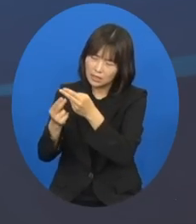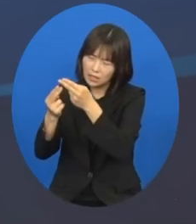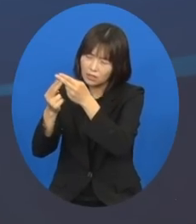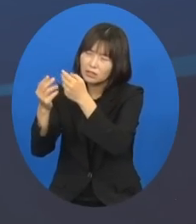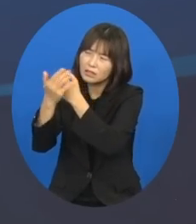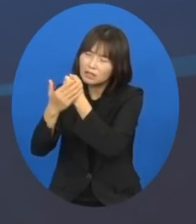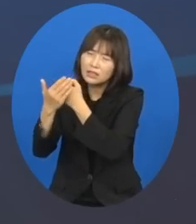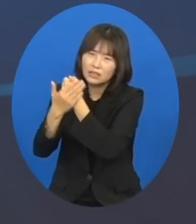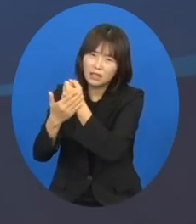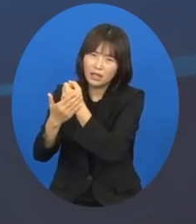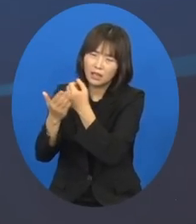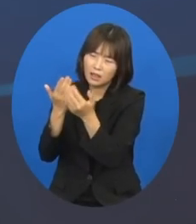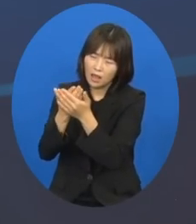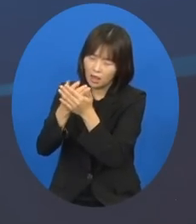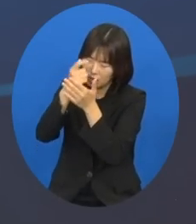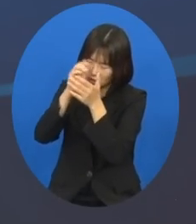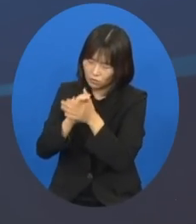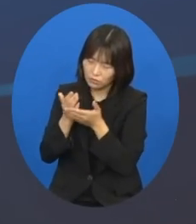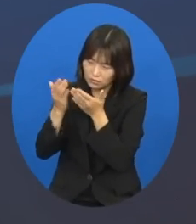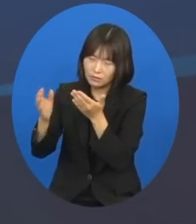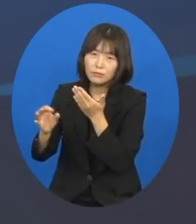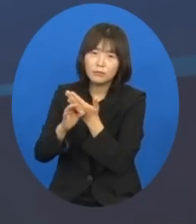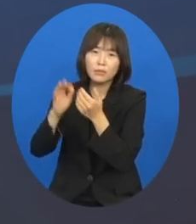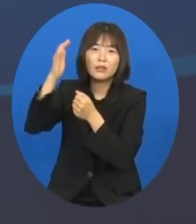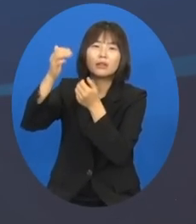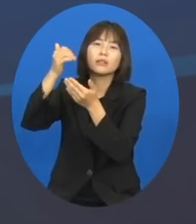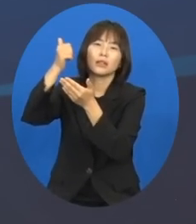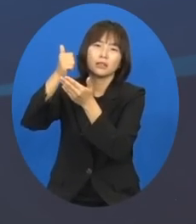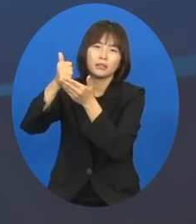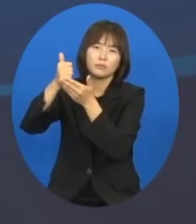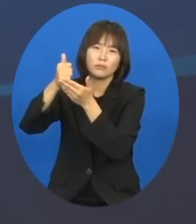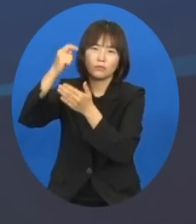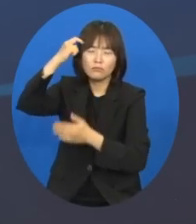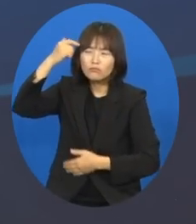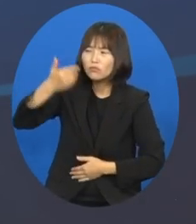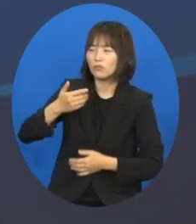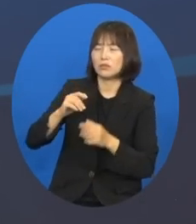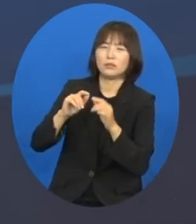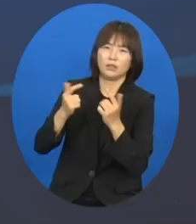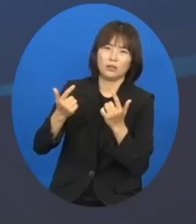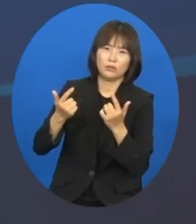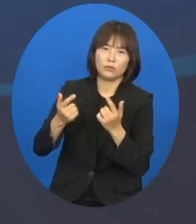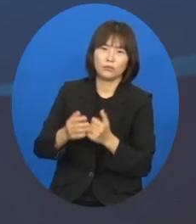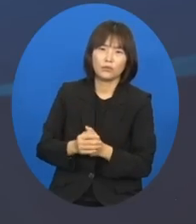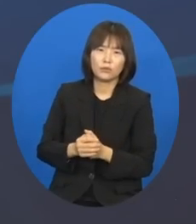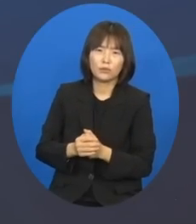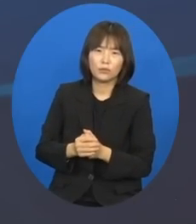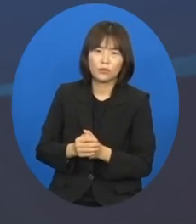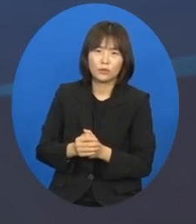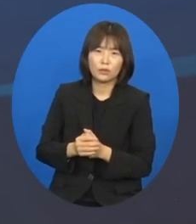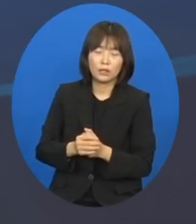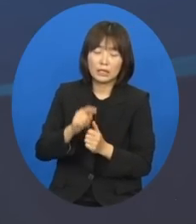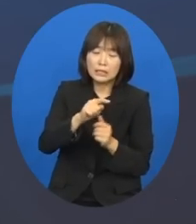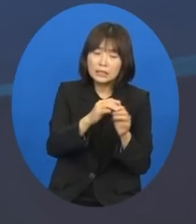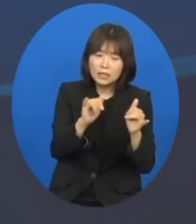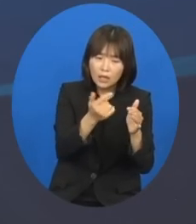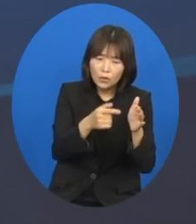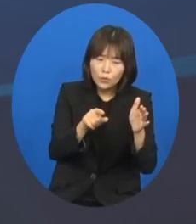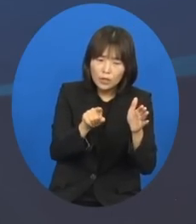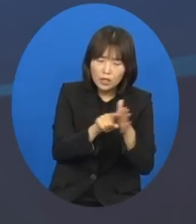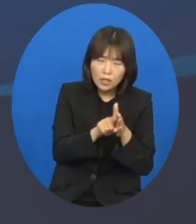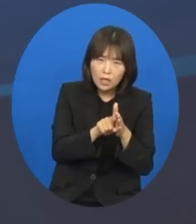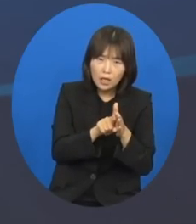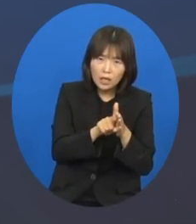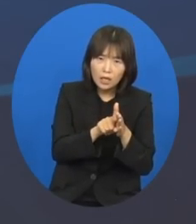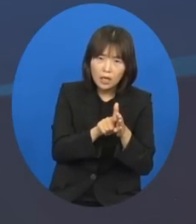은혜를 달라고 기도하면 하나님은 묻지도 따지지도 않고 그런 사람을 위해 주시려고 예비해